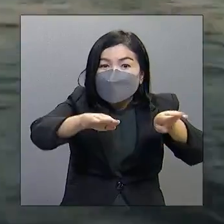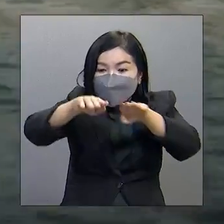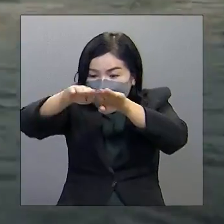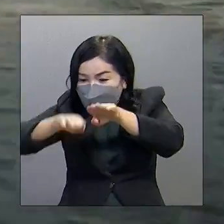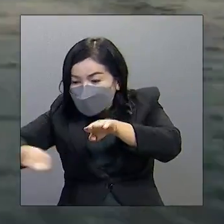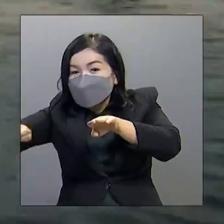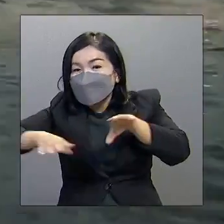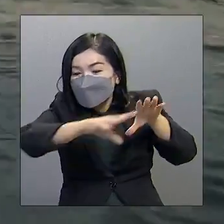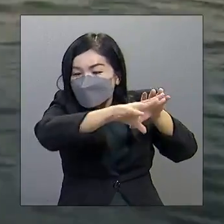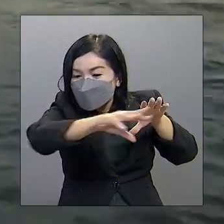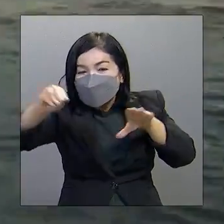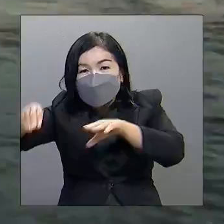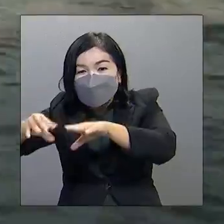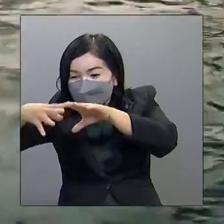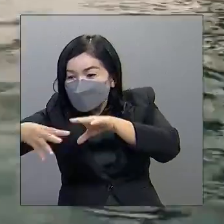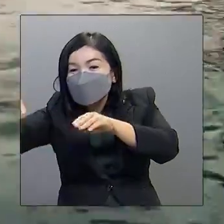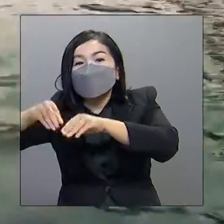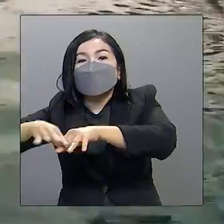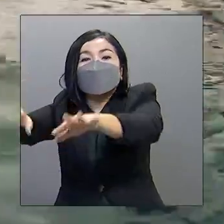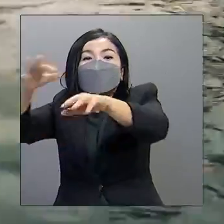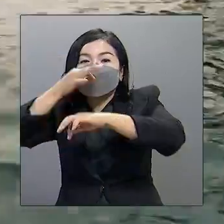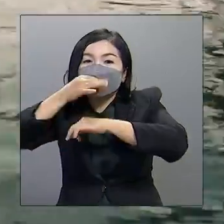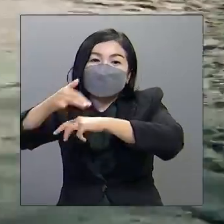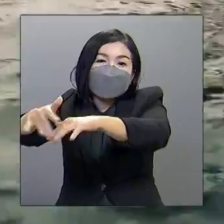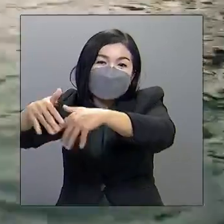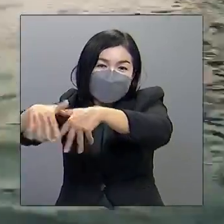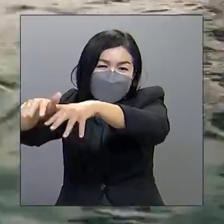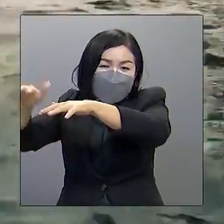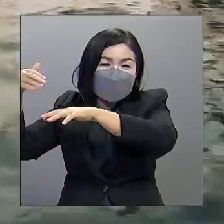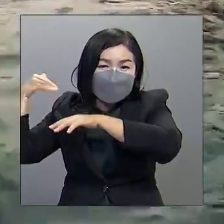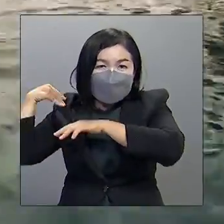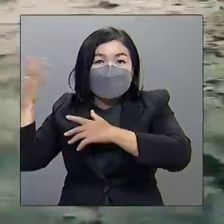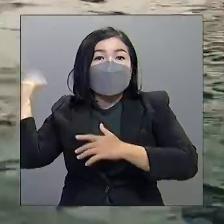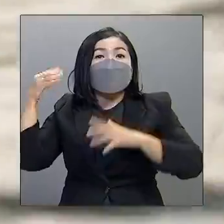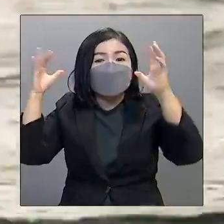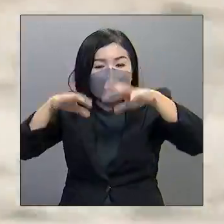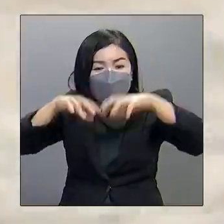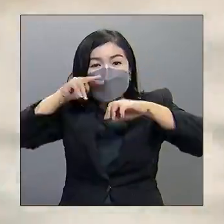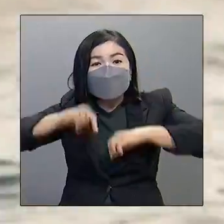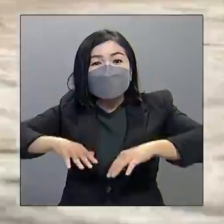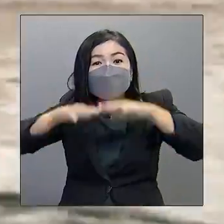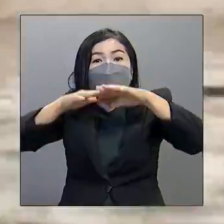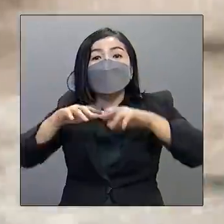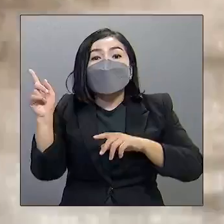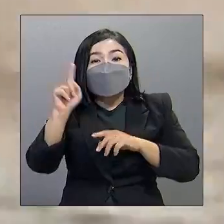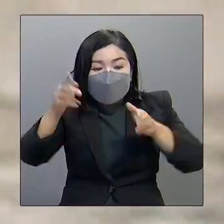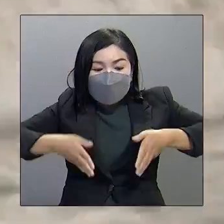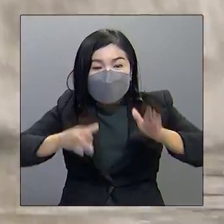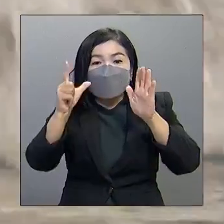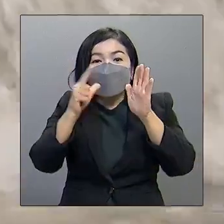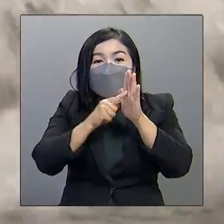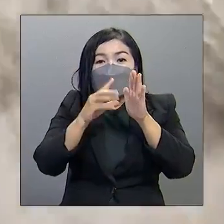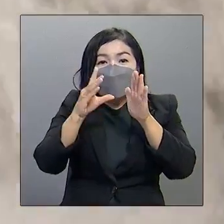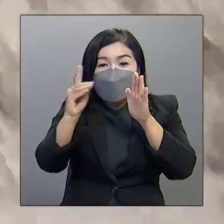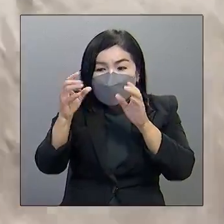สืบเนื่องมาจากฝนที่ตกที่ในเขตกรุงเทพตอนต้นเดือนกันยายนที่ผ่านมาทำให้น้ำท่วมเนี่ยในเขตบริเวณลาดกระบังเนี่ยค่อนข้างสูงน้ำ